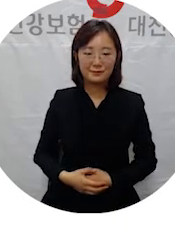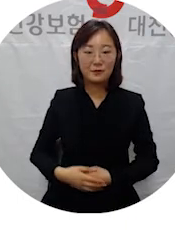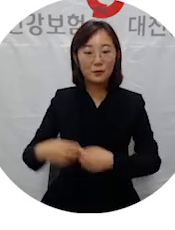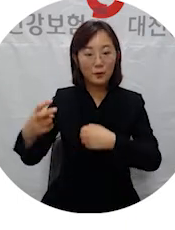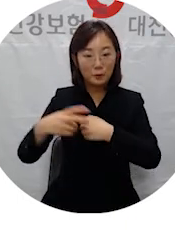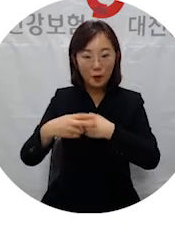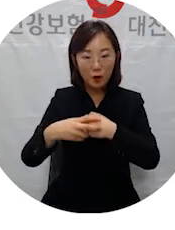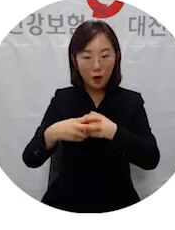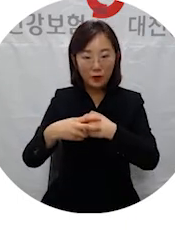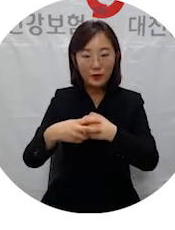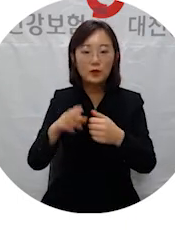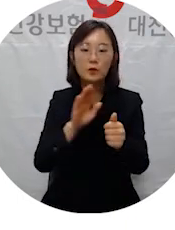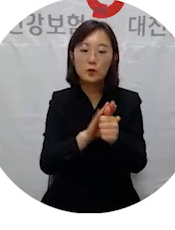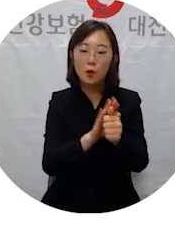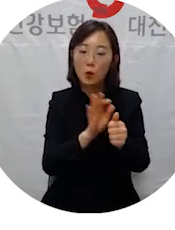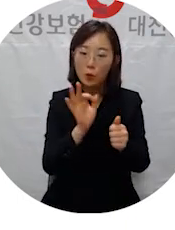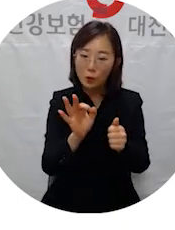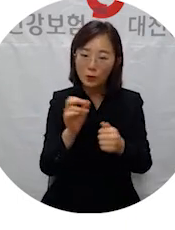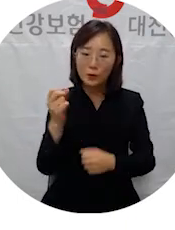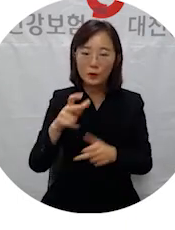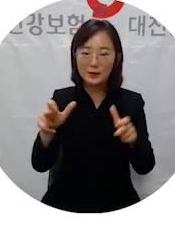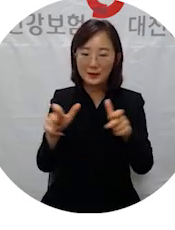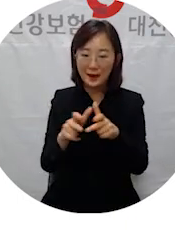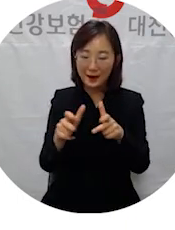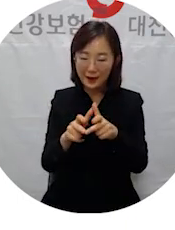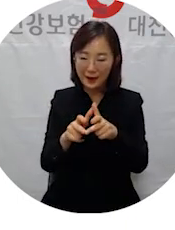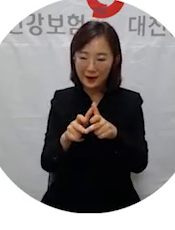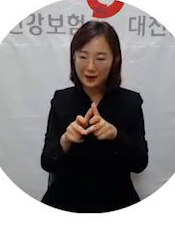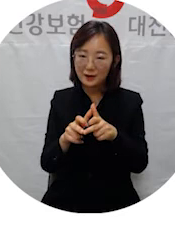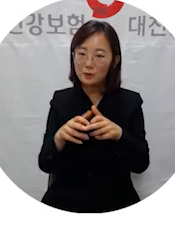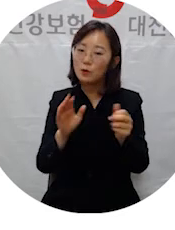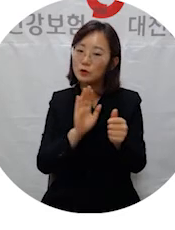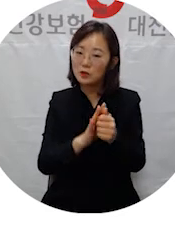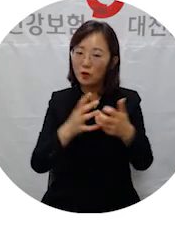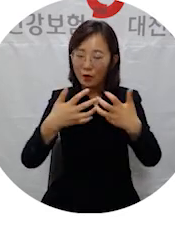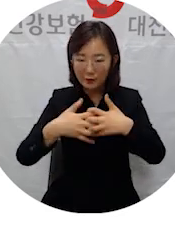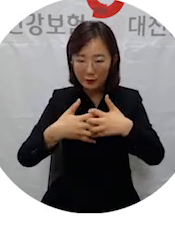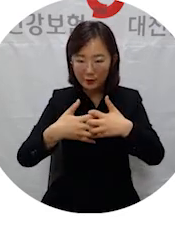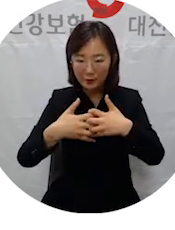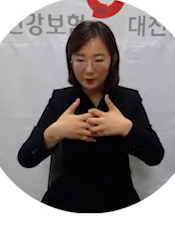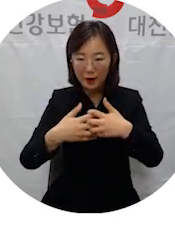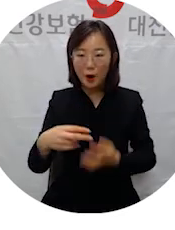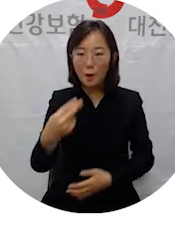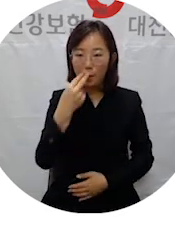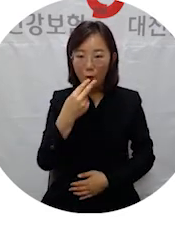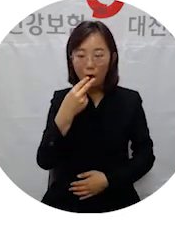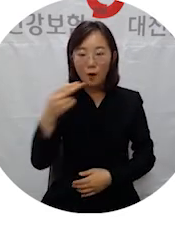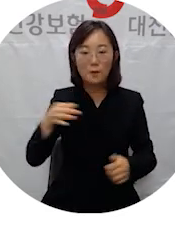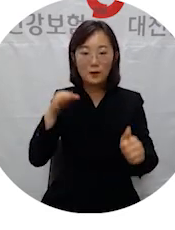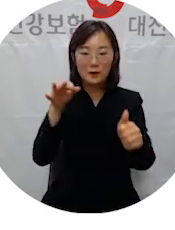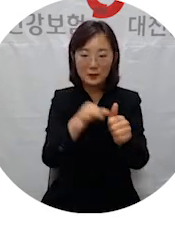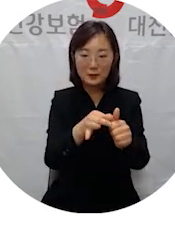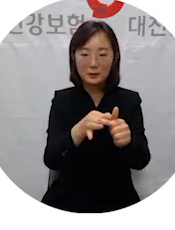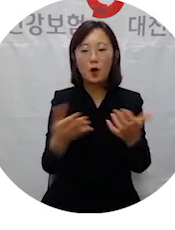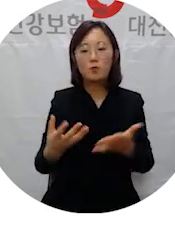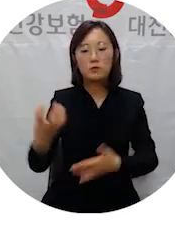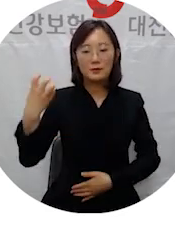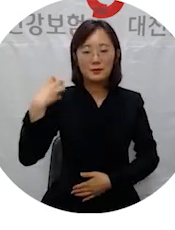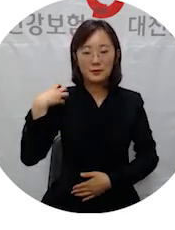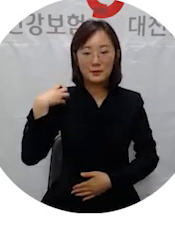그리고 병원 진료비 지급과 장애인에 대한 보장구 제공 등 보험급여 업무를 수행하고